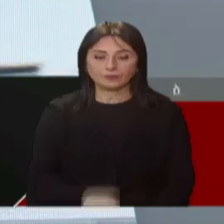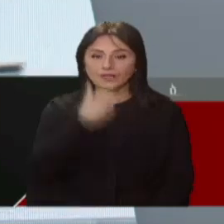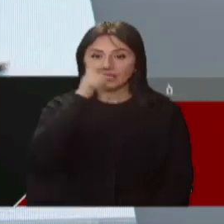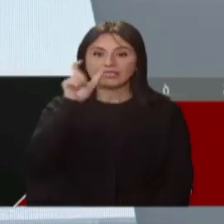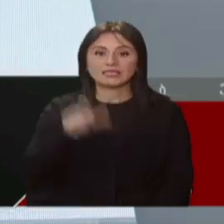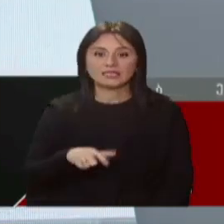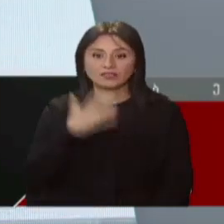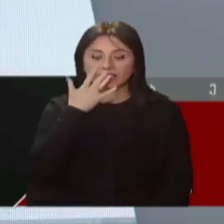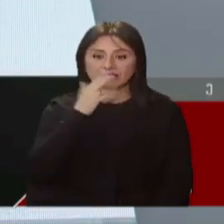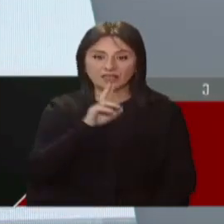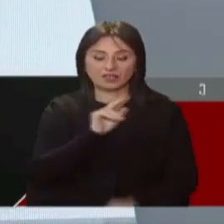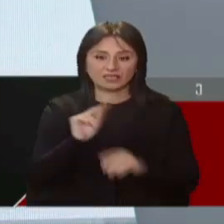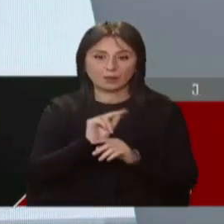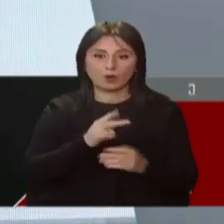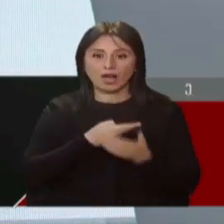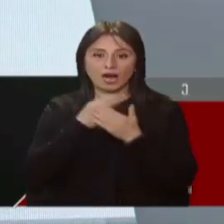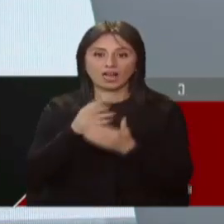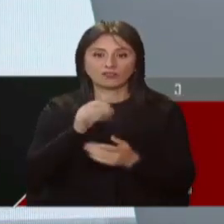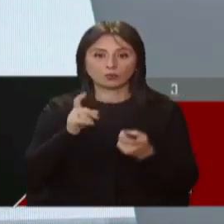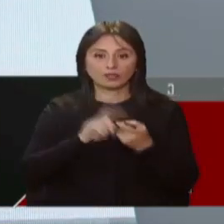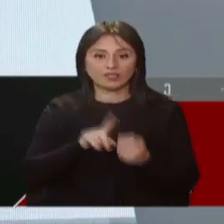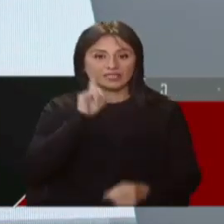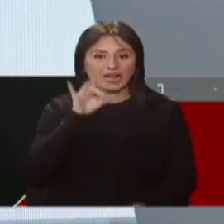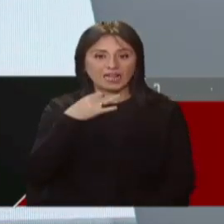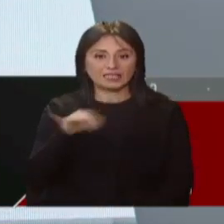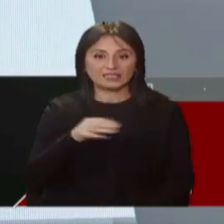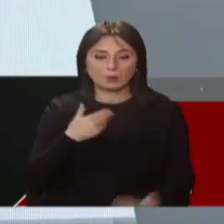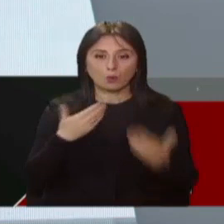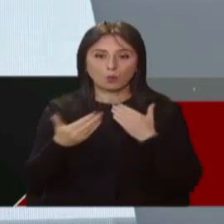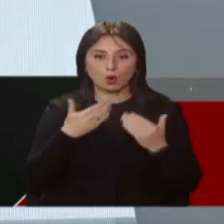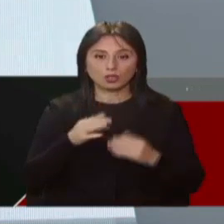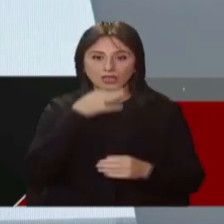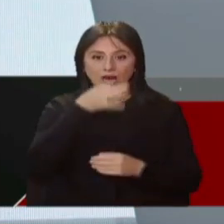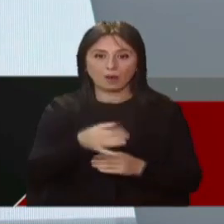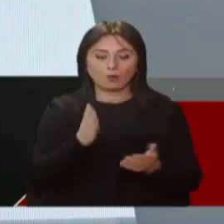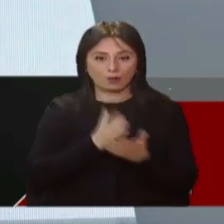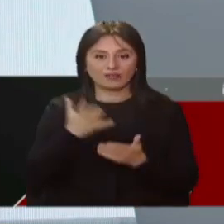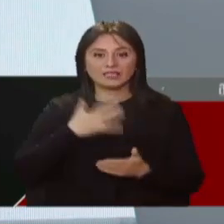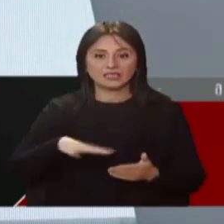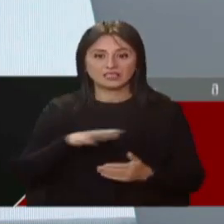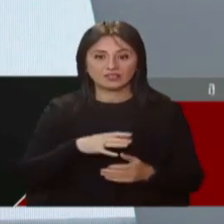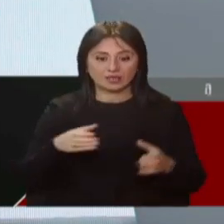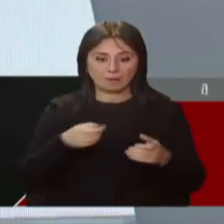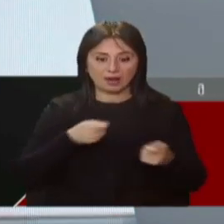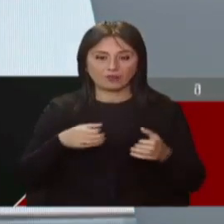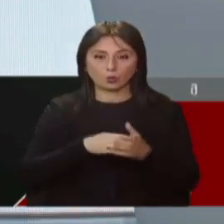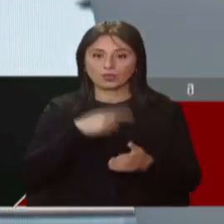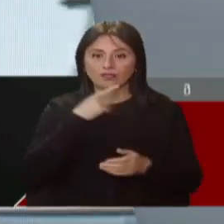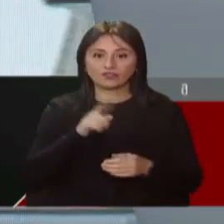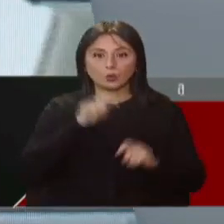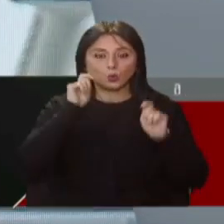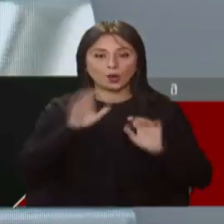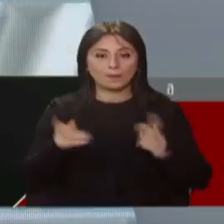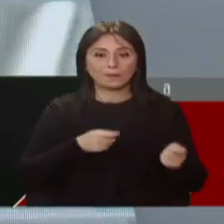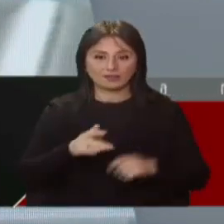Mihail Saakashvili საზღვარგარეთ სამკურნალოდ გადაყვანისთან დაკავშირებით ვოლდიმერ ზელენსკის მოწოდებას გამოხმაურება მოყვა საქართველოში. Მართულ გუნჩი აცხადებდა, რომ